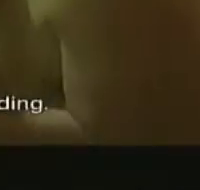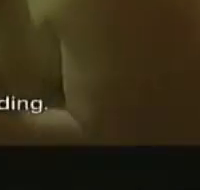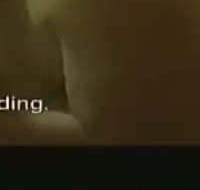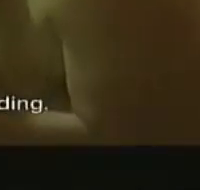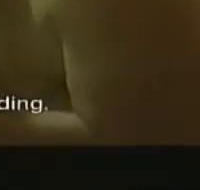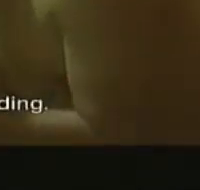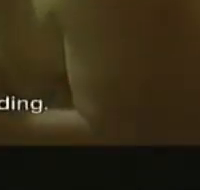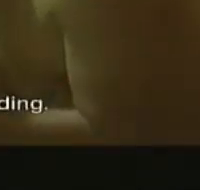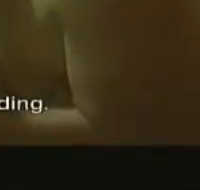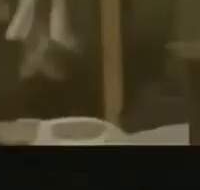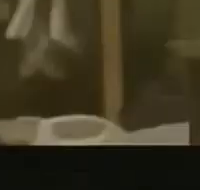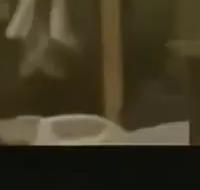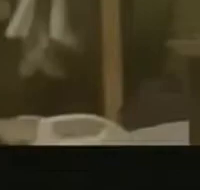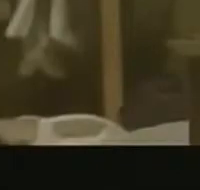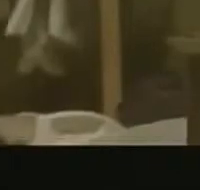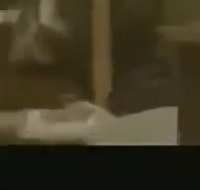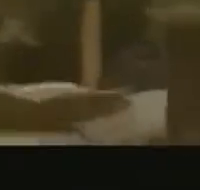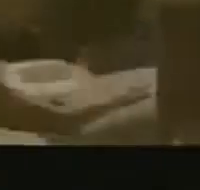ขได้เข้าใ